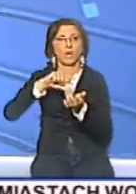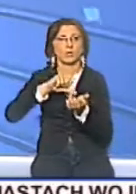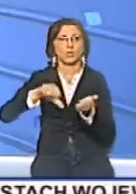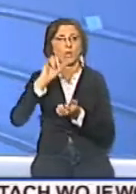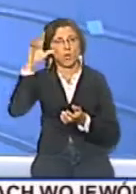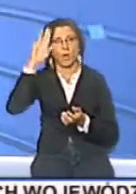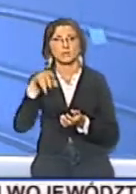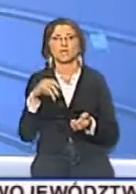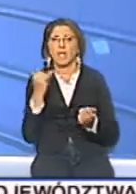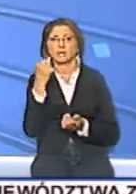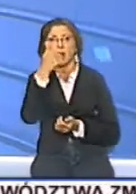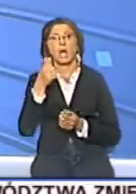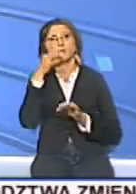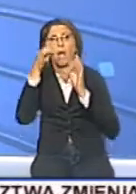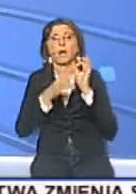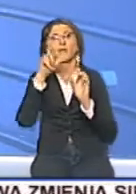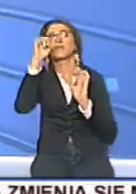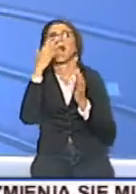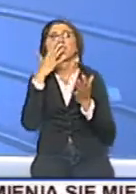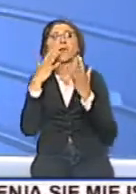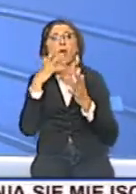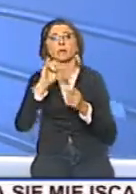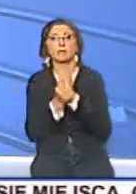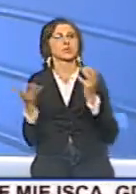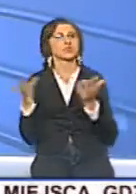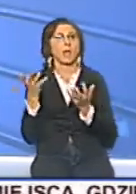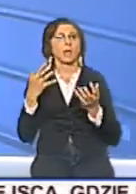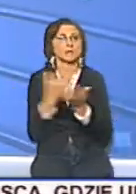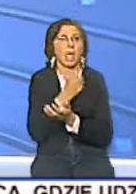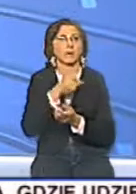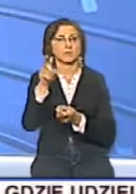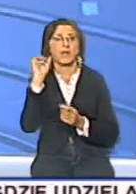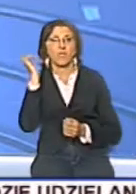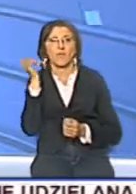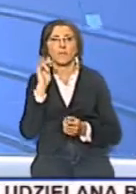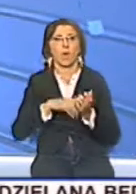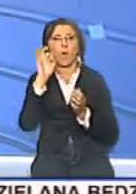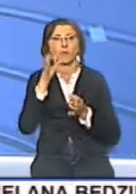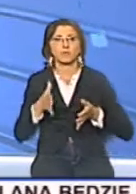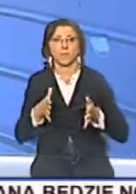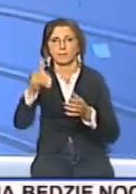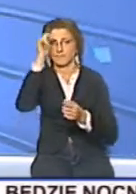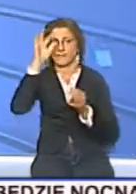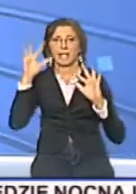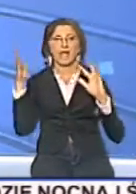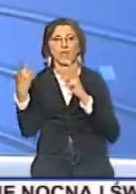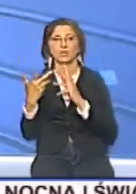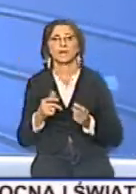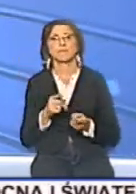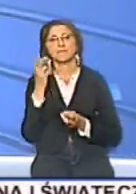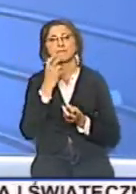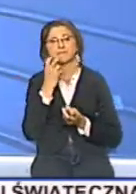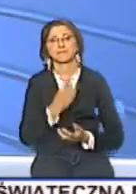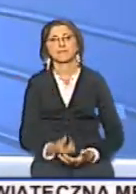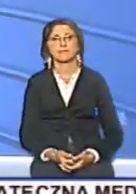Łodzi. Jeszcze raz omawiamy, na czym będą polegać i gdzie można znaleźć wszystkie informacje o drogowej rewolucji. Sprawdzał je